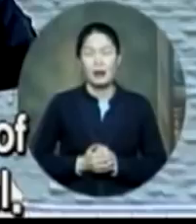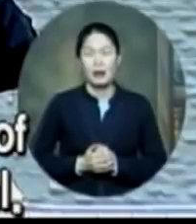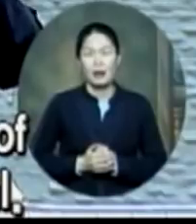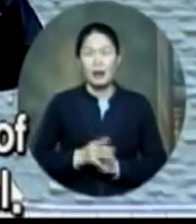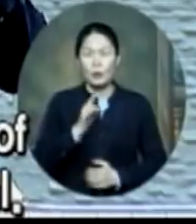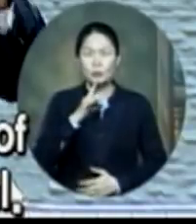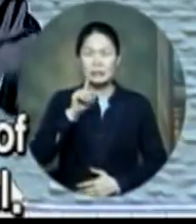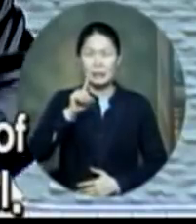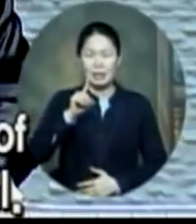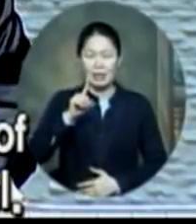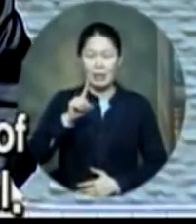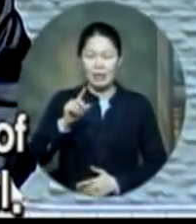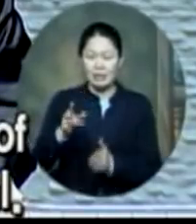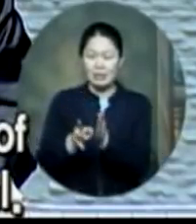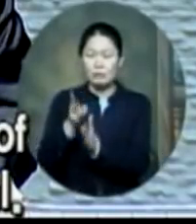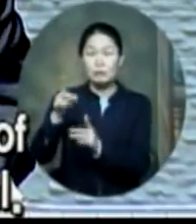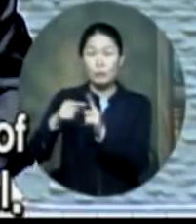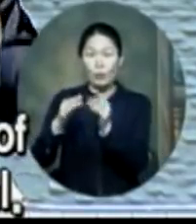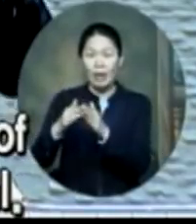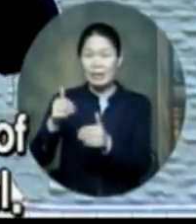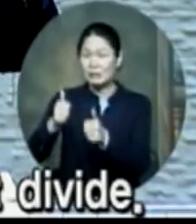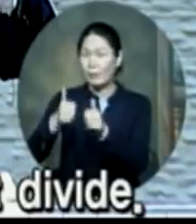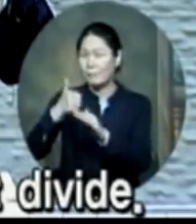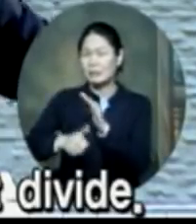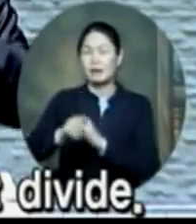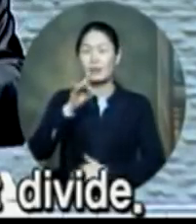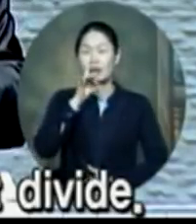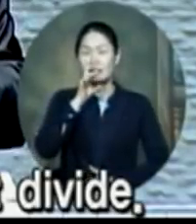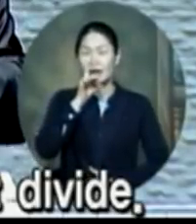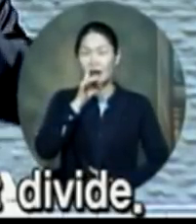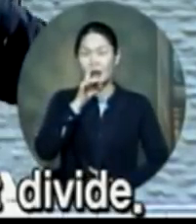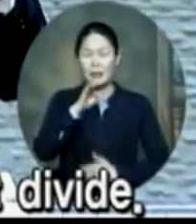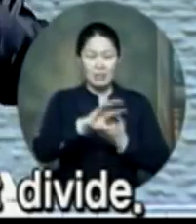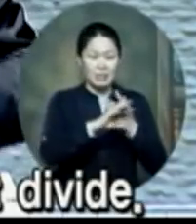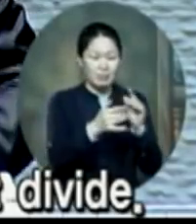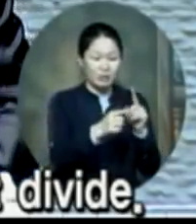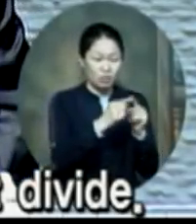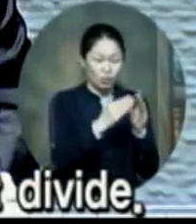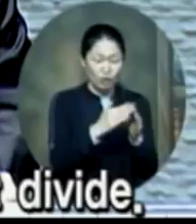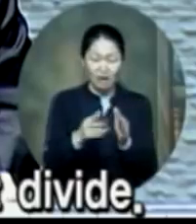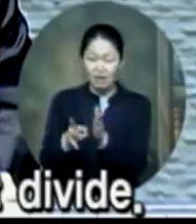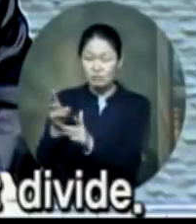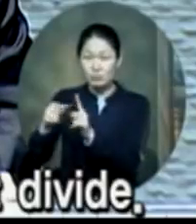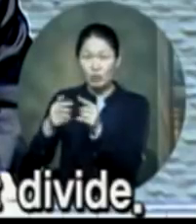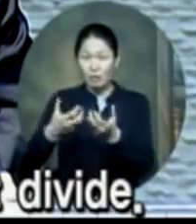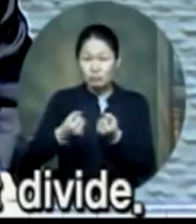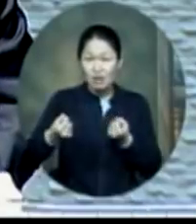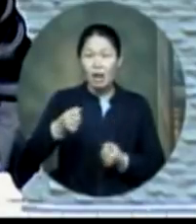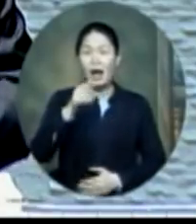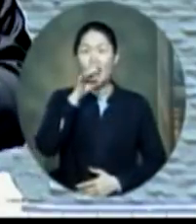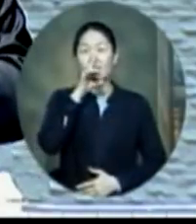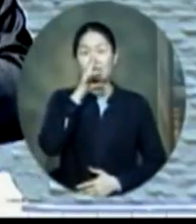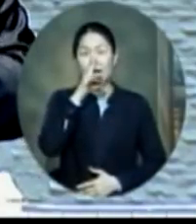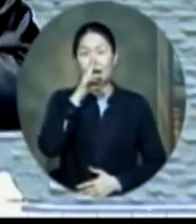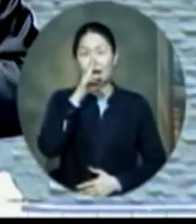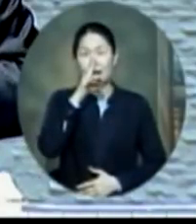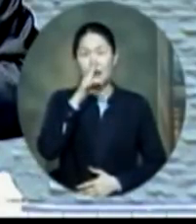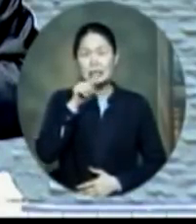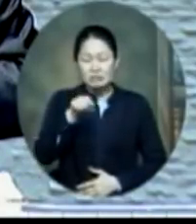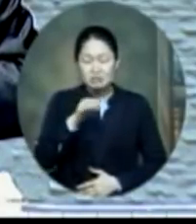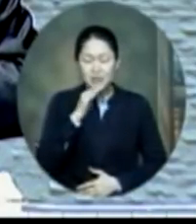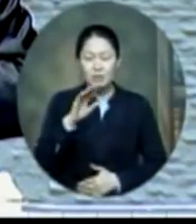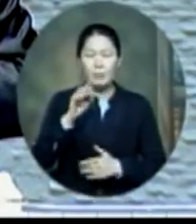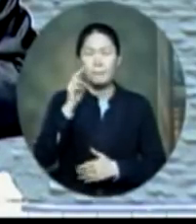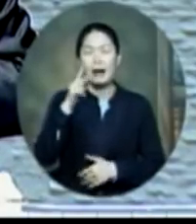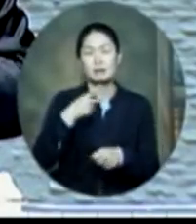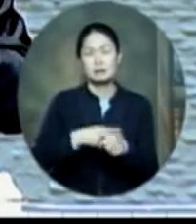예루살렘 교회가 시험 들면 안 되겠다. 예루살렘 교회, 이방인 교회에 분열되면 안 되겠다. 그것이 사도 바울의